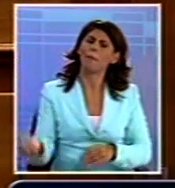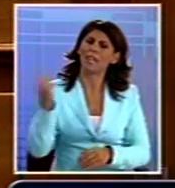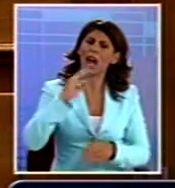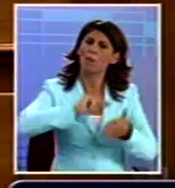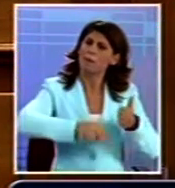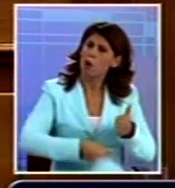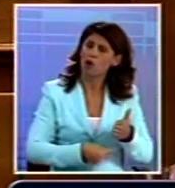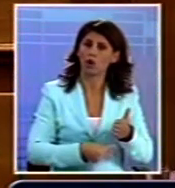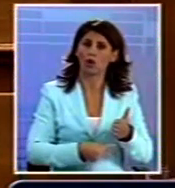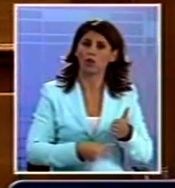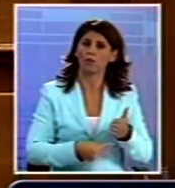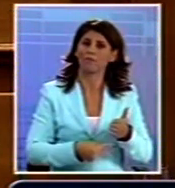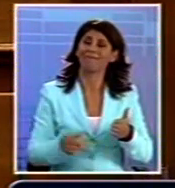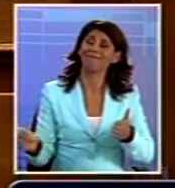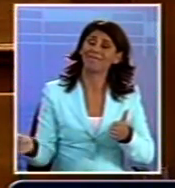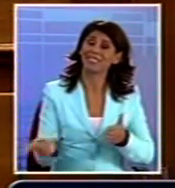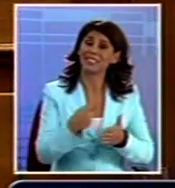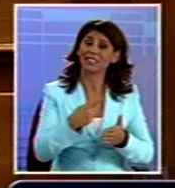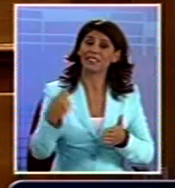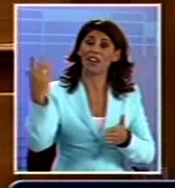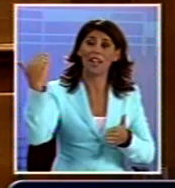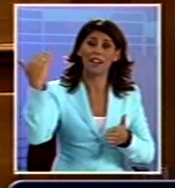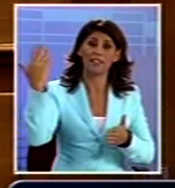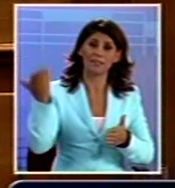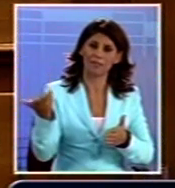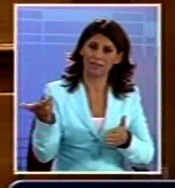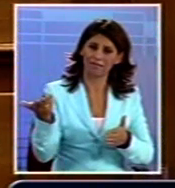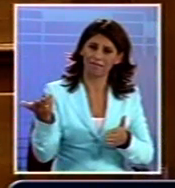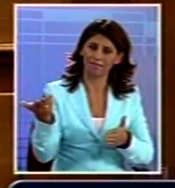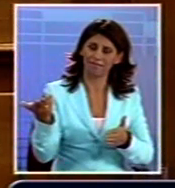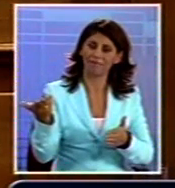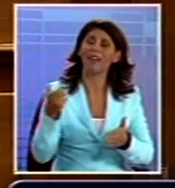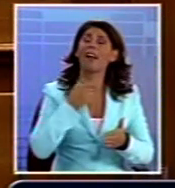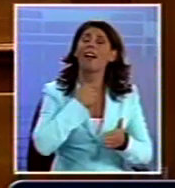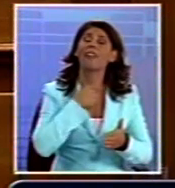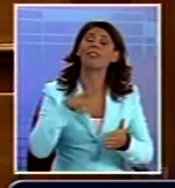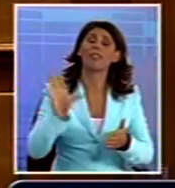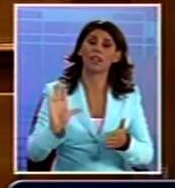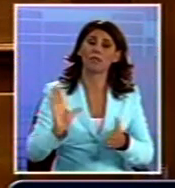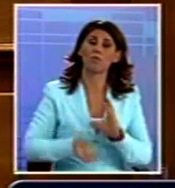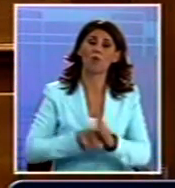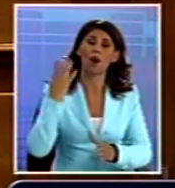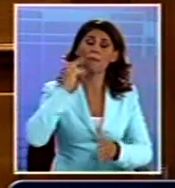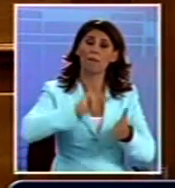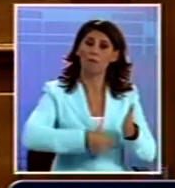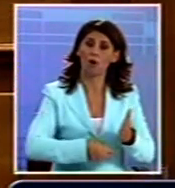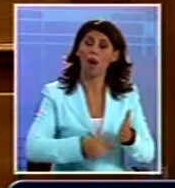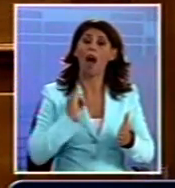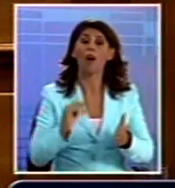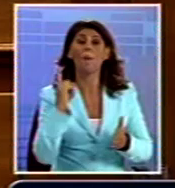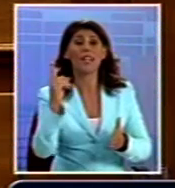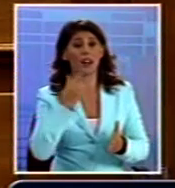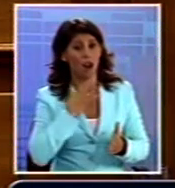μνημόνιο. Στείλτε τους λοιπόν χαιρετίσματα. Και δεν θα χρειαστούμε το νέο μνημόνιο. Για ακόμα για ένα